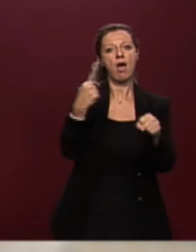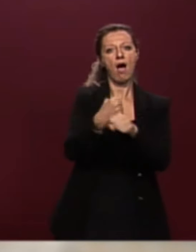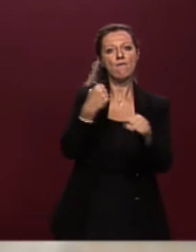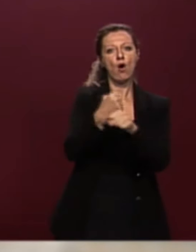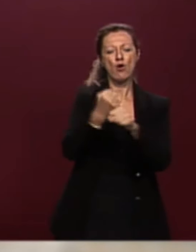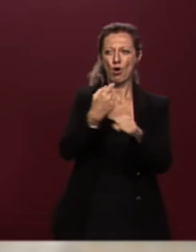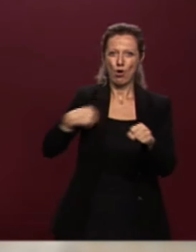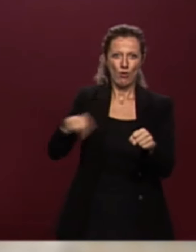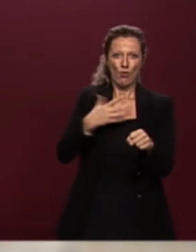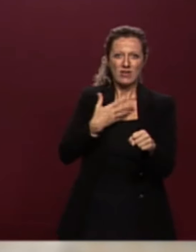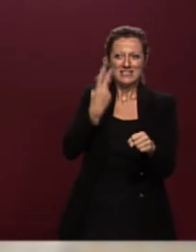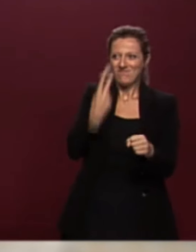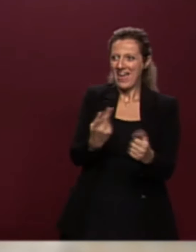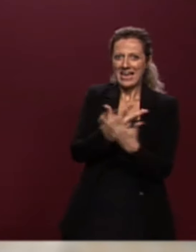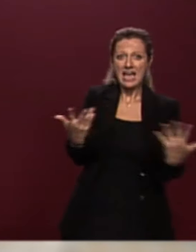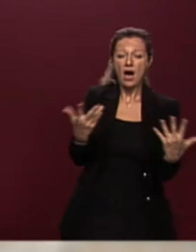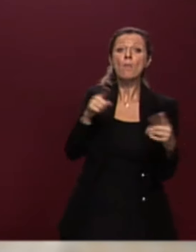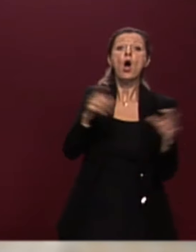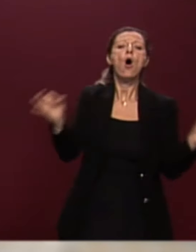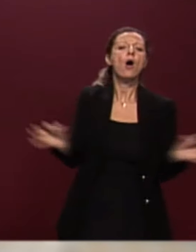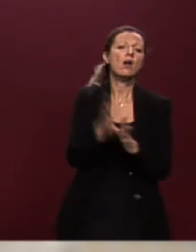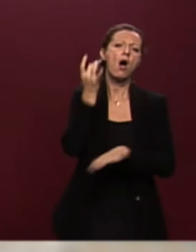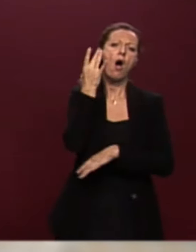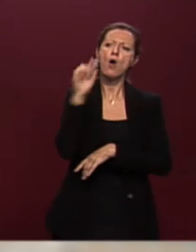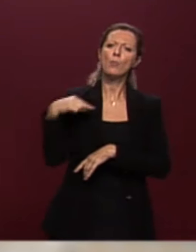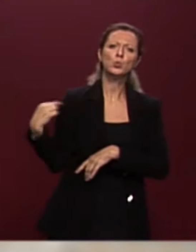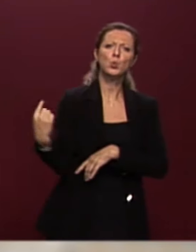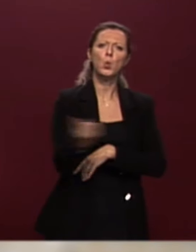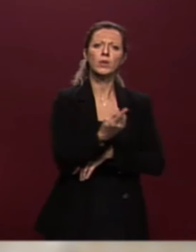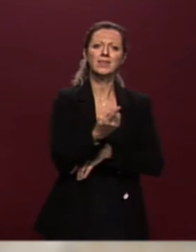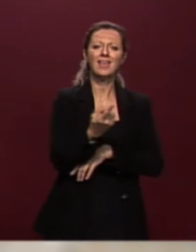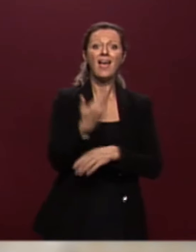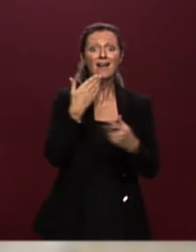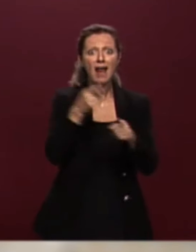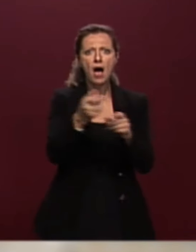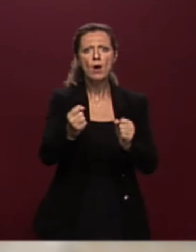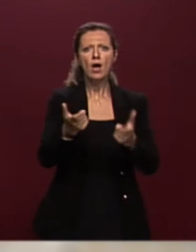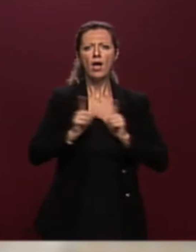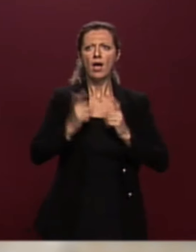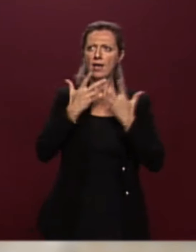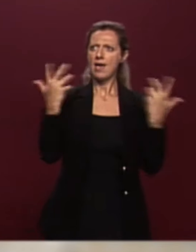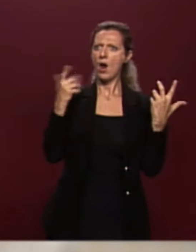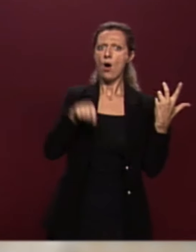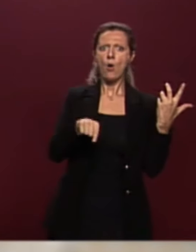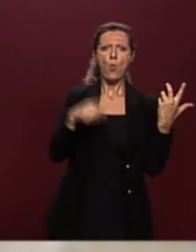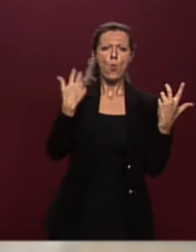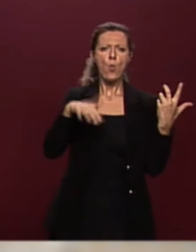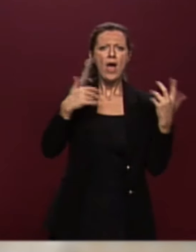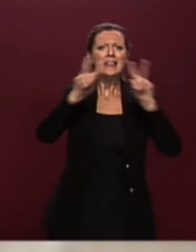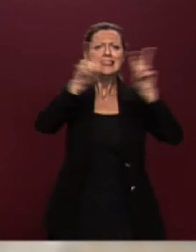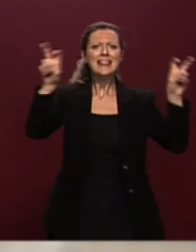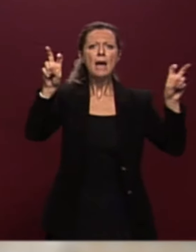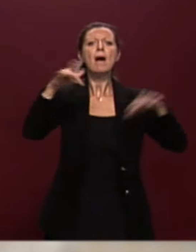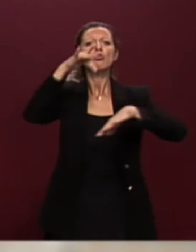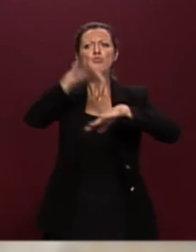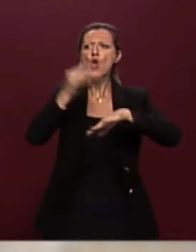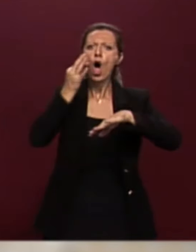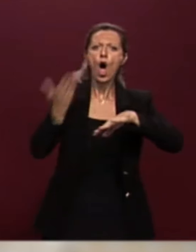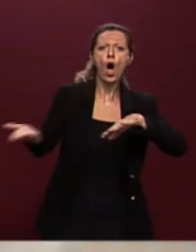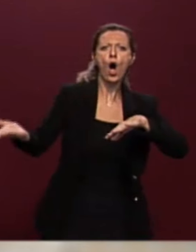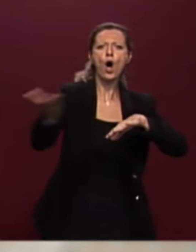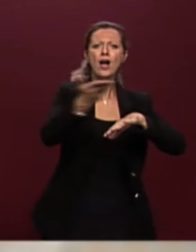cui assistiamo è un'opportunità per tutti noi perché rende evidente quanto questo sia un tema che ci riguarda,